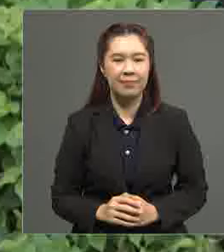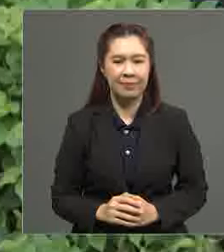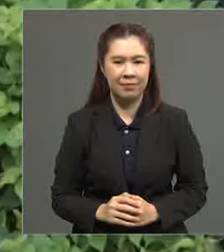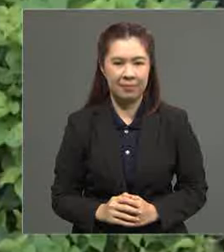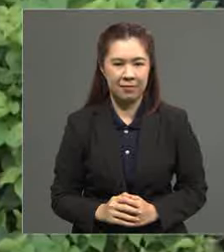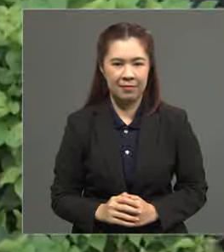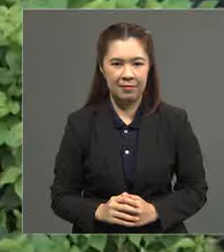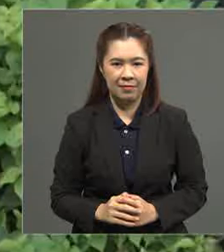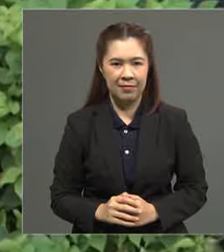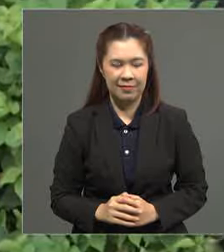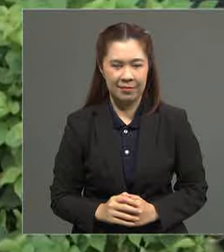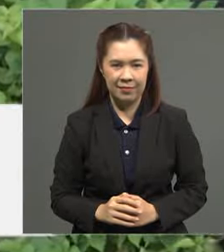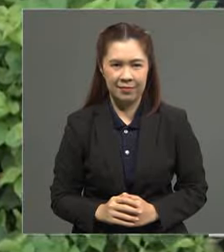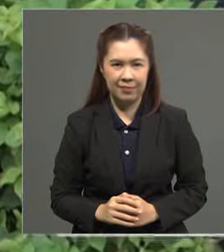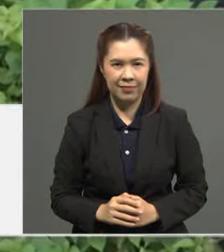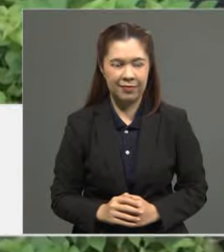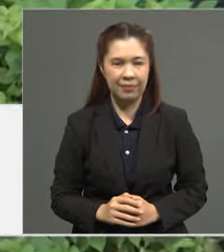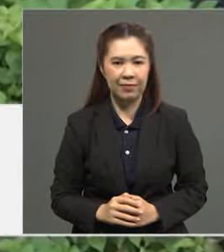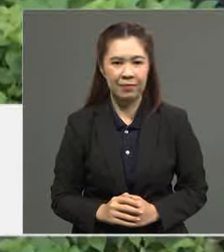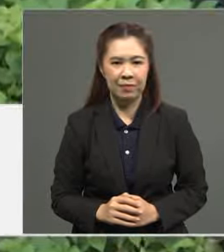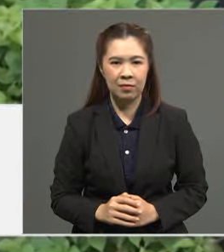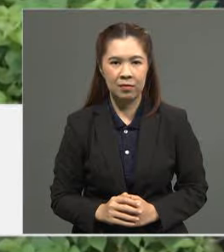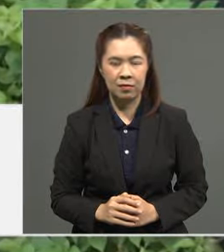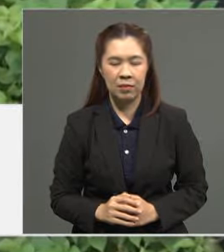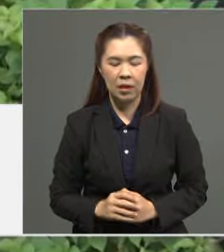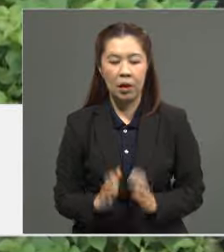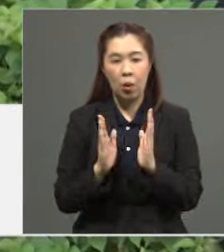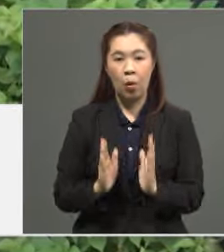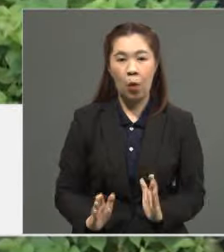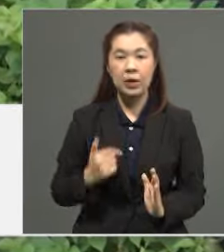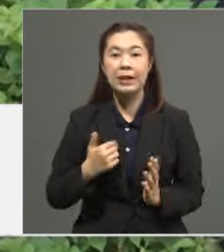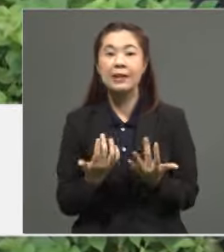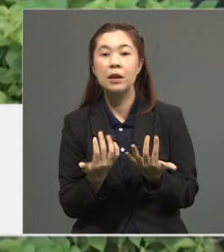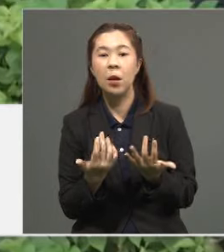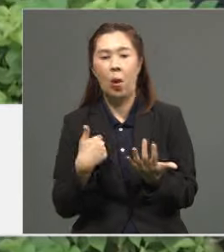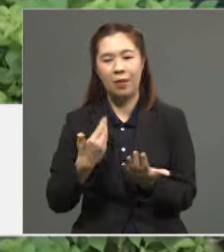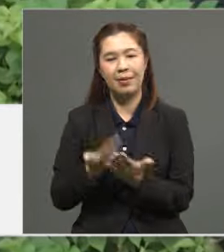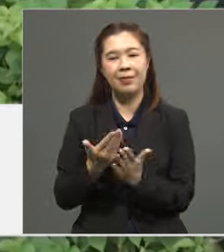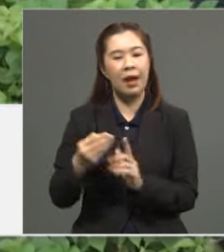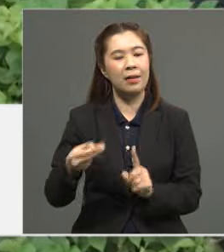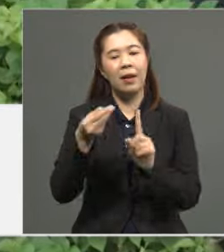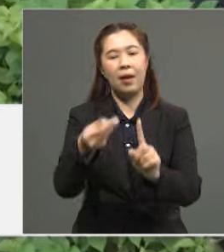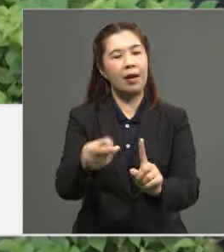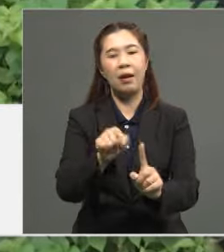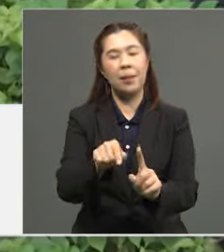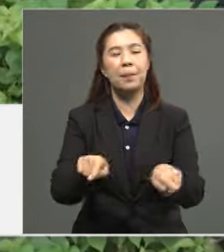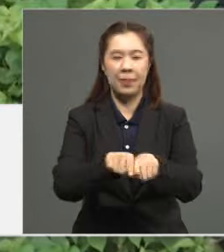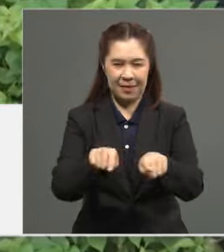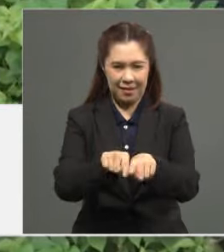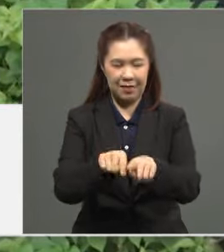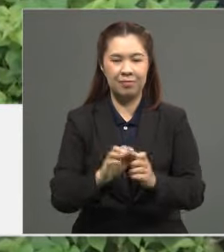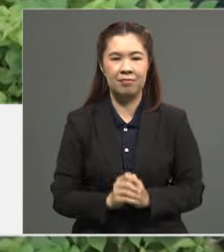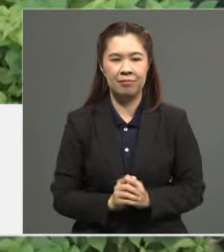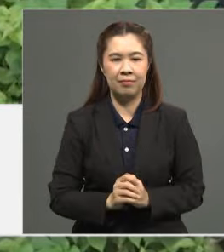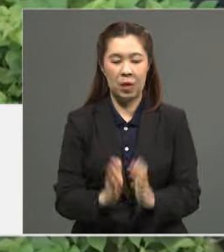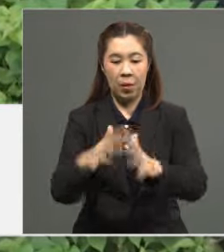60ปีแล้วก็เห็นด้วยนะคะที่จะให้เขาแต่คนที่รออยู่อะค่ะก็ควรจะให้เขาด้วยอะค่ะ ตอนนี้ก็คือเห็นว่าควรจะแจกเป็นประชาชน